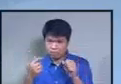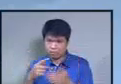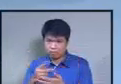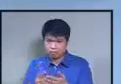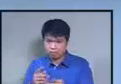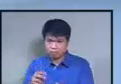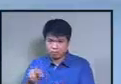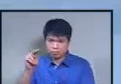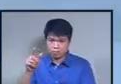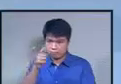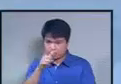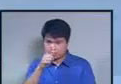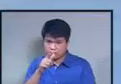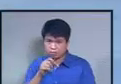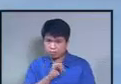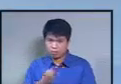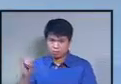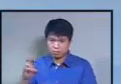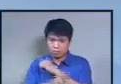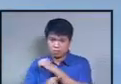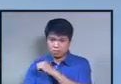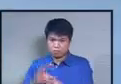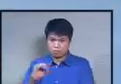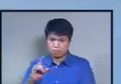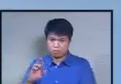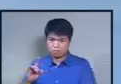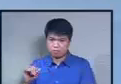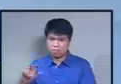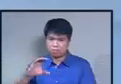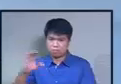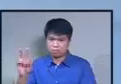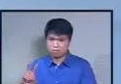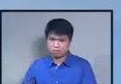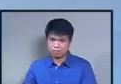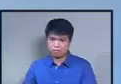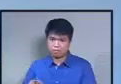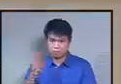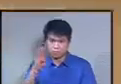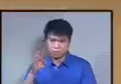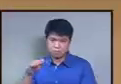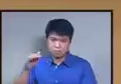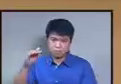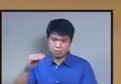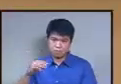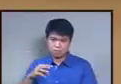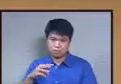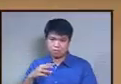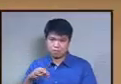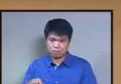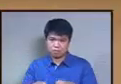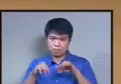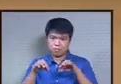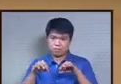Luzon. Ito pinagpapaulan sa Ilocos Region, Cordillera at sa Cagayan Valley, mga kapatid. Nalubog na nga sa baha ang